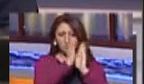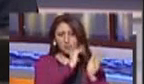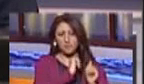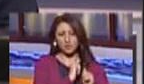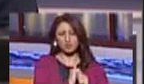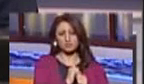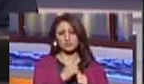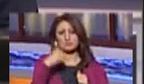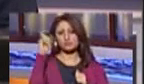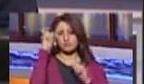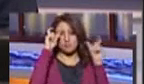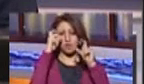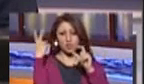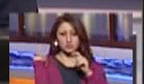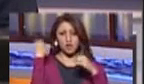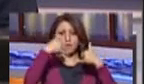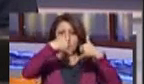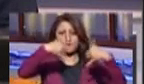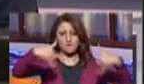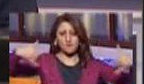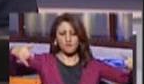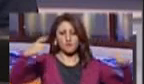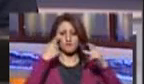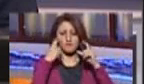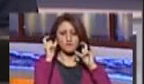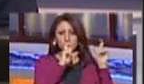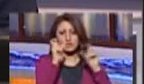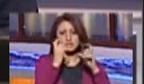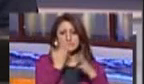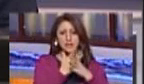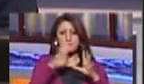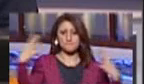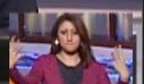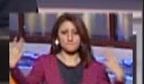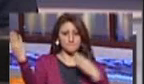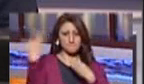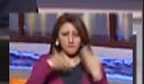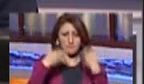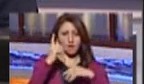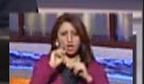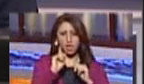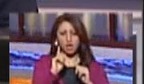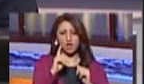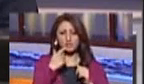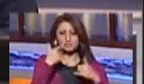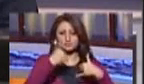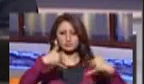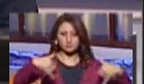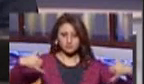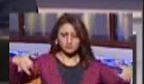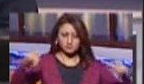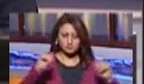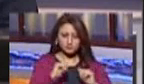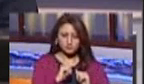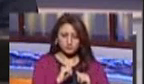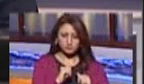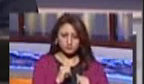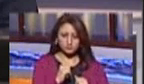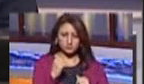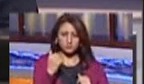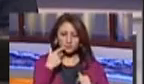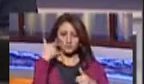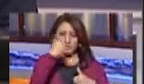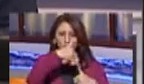لحماية مبنى القسم من عدم الاقتحام، وما أدى إلى قيام المتظاهرين بالانسحاب من أمام ديوان